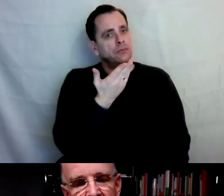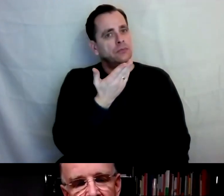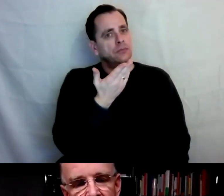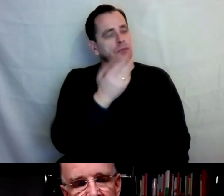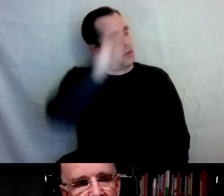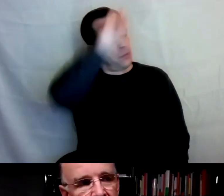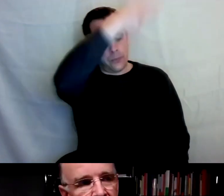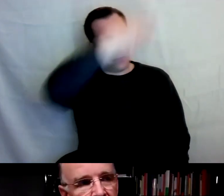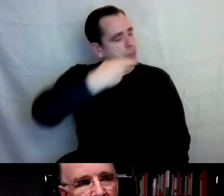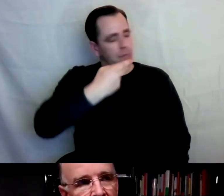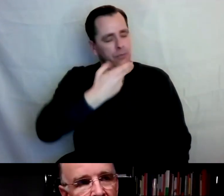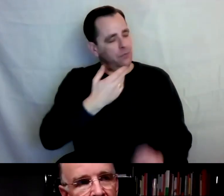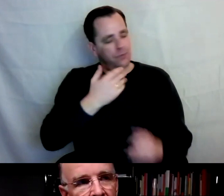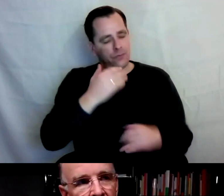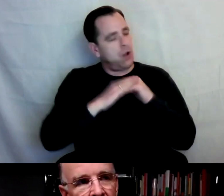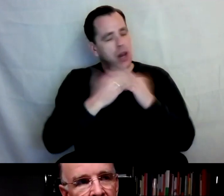meinem Leben